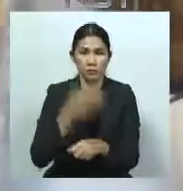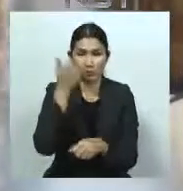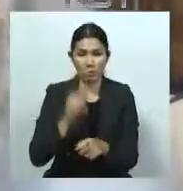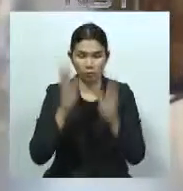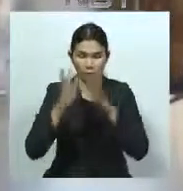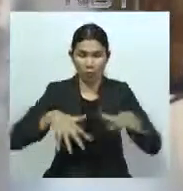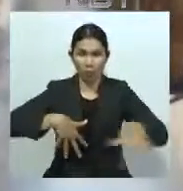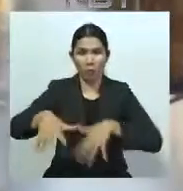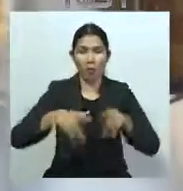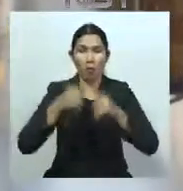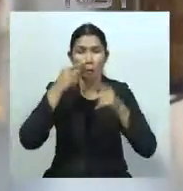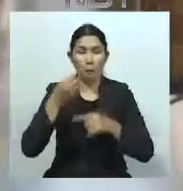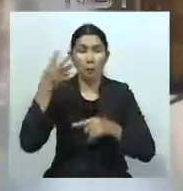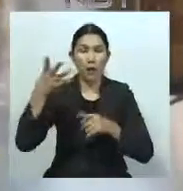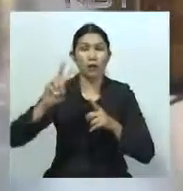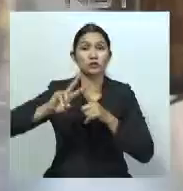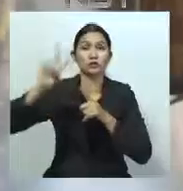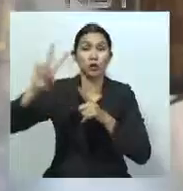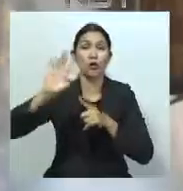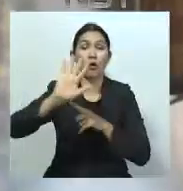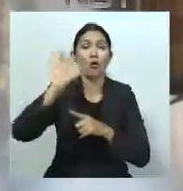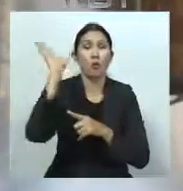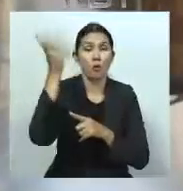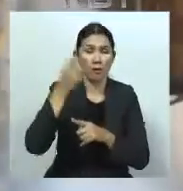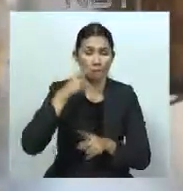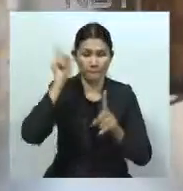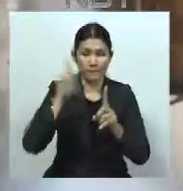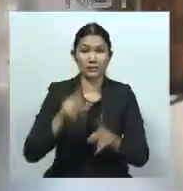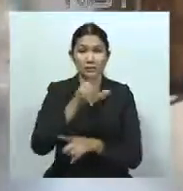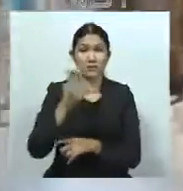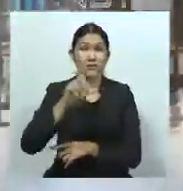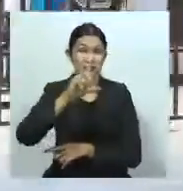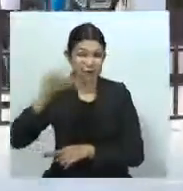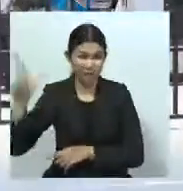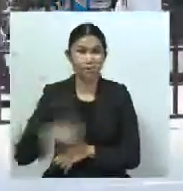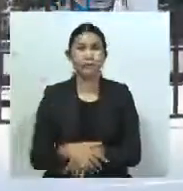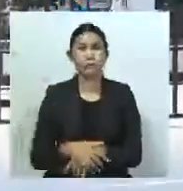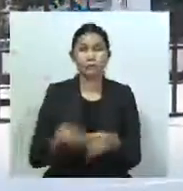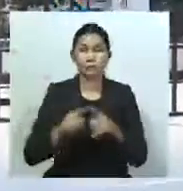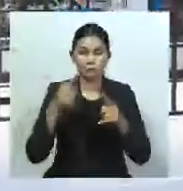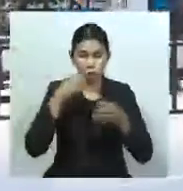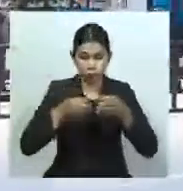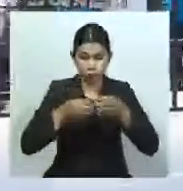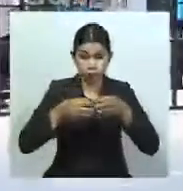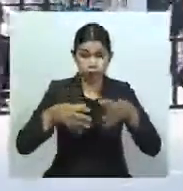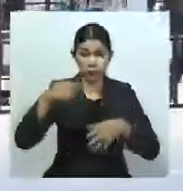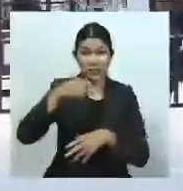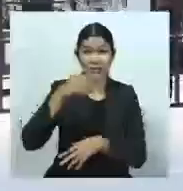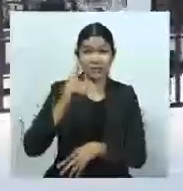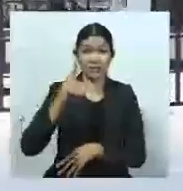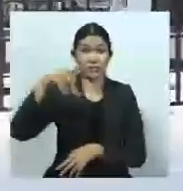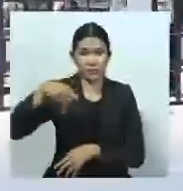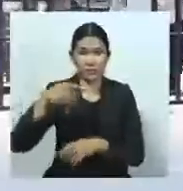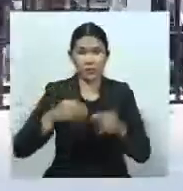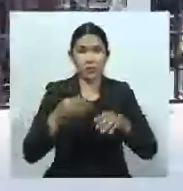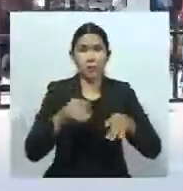รที่มีมากเป็นอันดับ2ของโลกประมาณ 1,300 ล้านคนมีอัตราการเติบโตของ GDP สูงขึ้นอย่างต่อเ